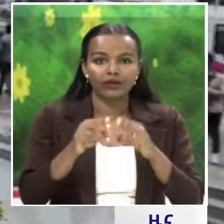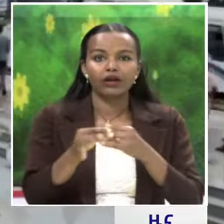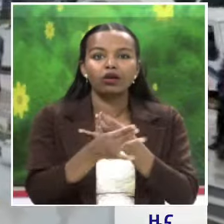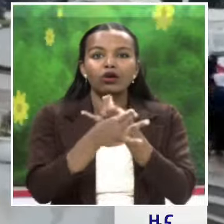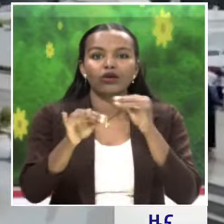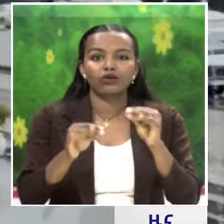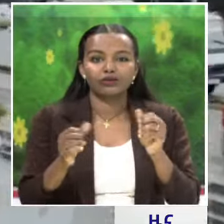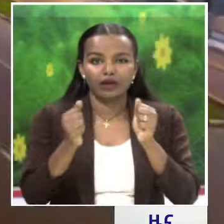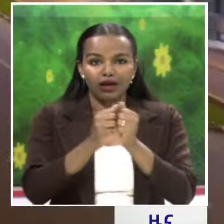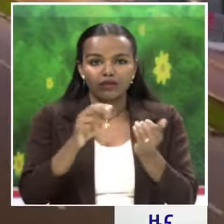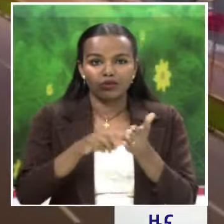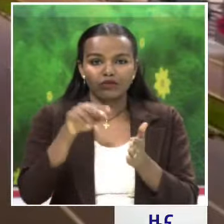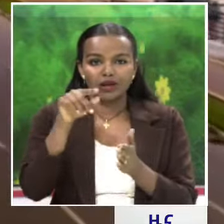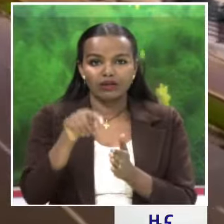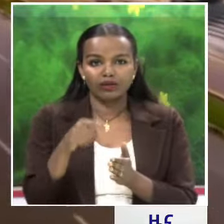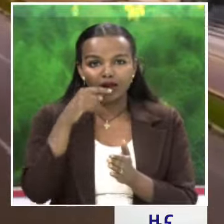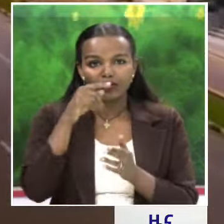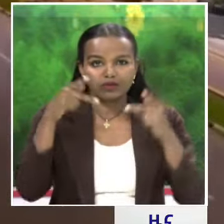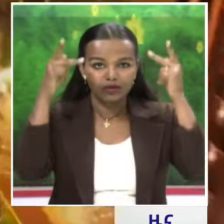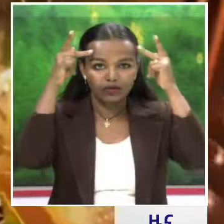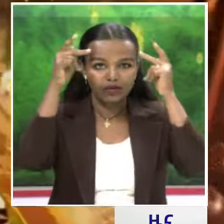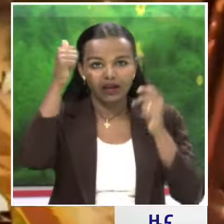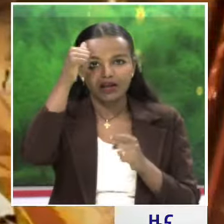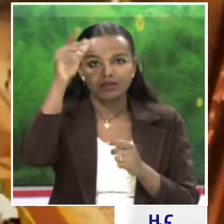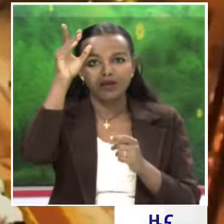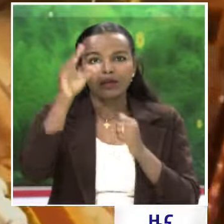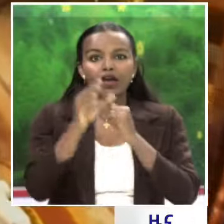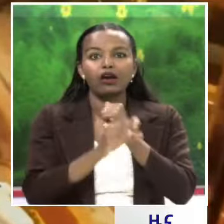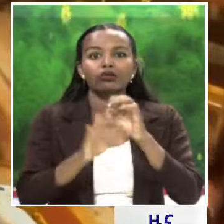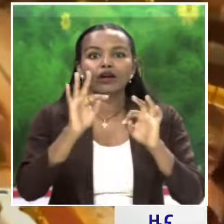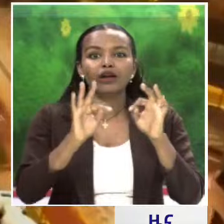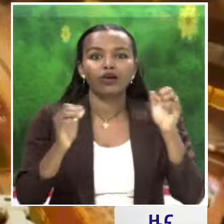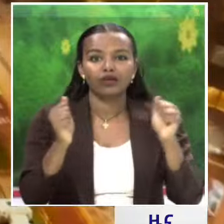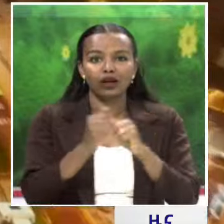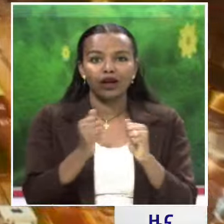ሉዓላዊነት በጋራ መቆም አለባቸው ያሉት ፕሮፌሰር አደም ካሚል የሀገሪቱ